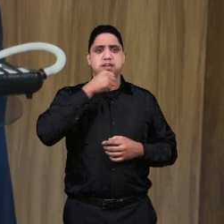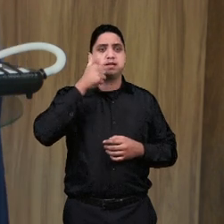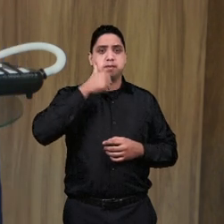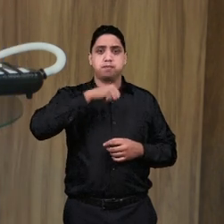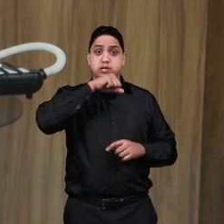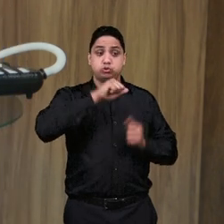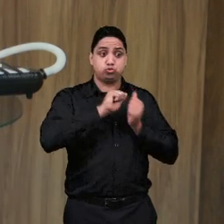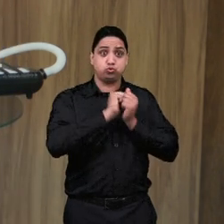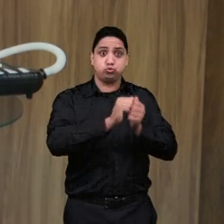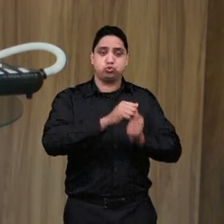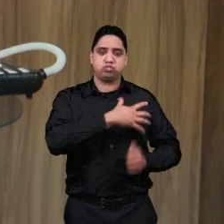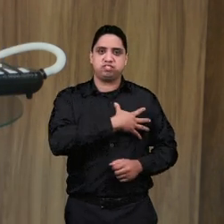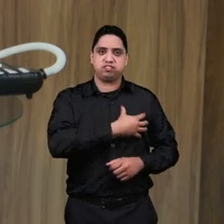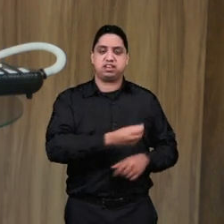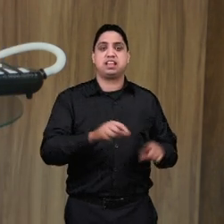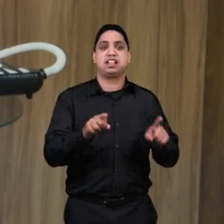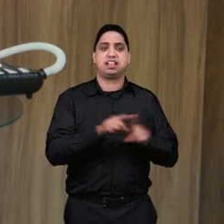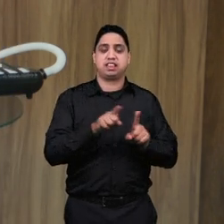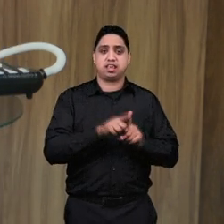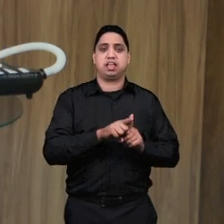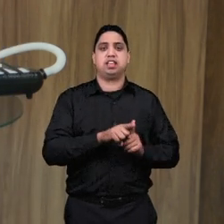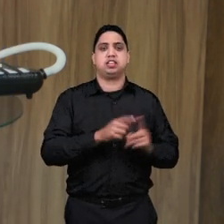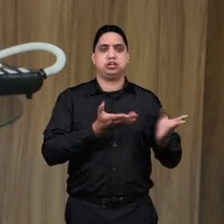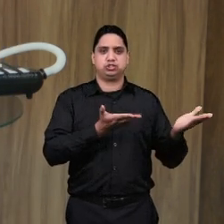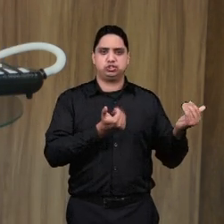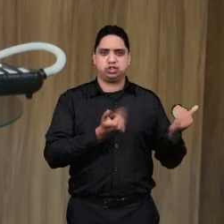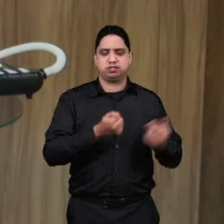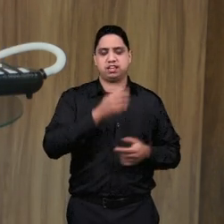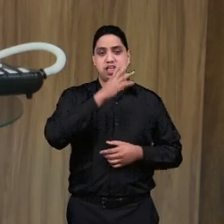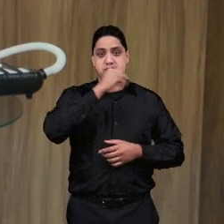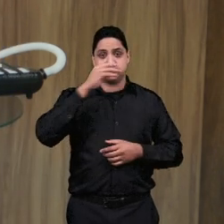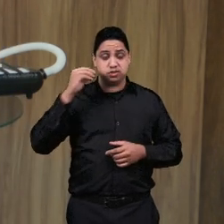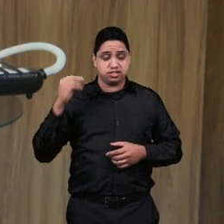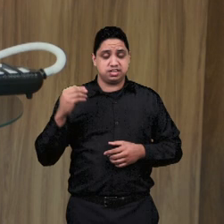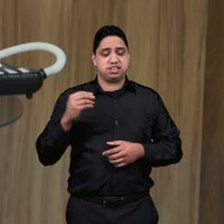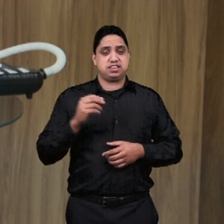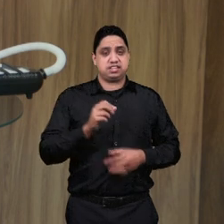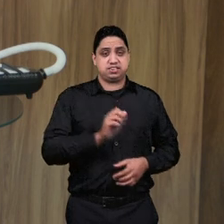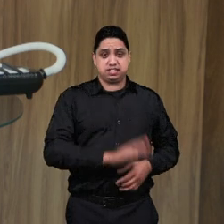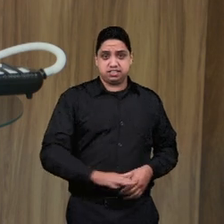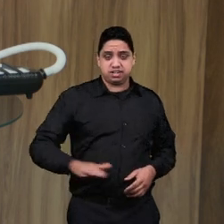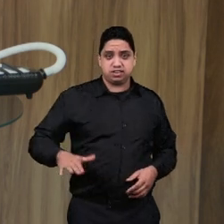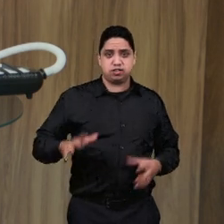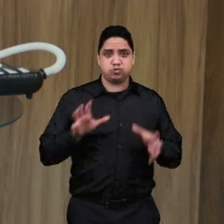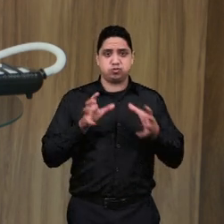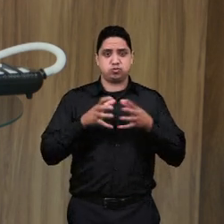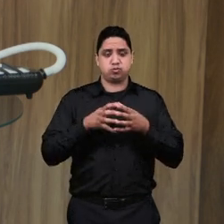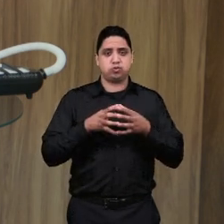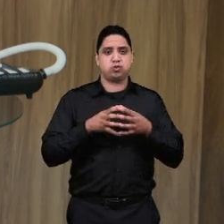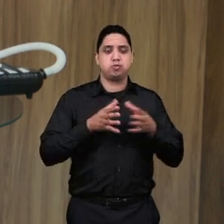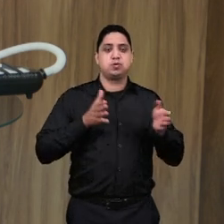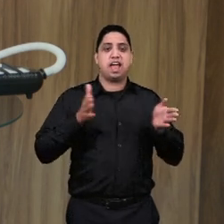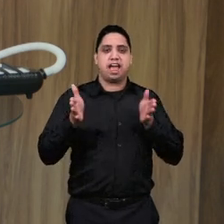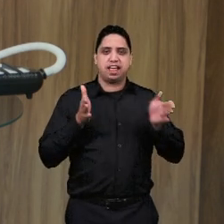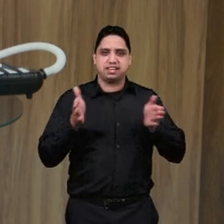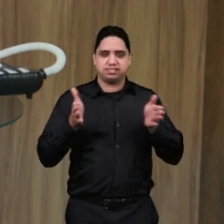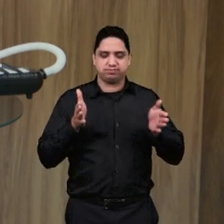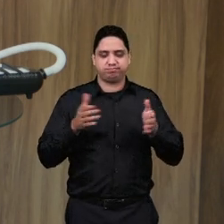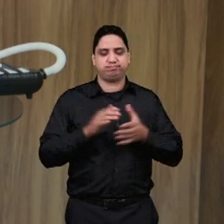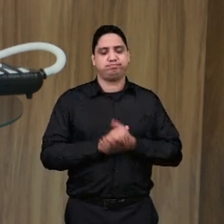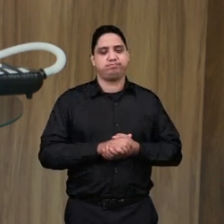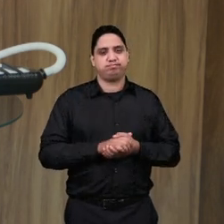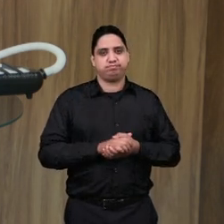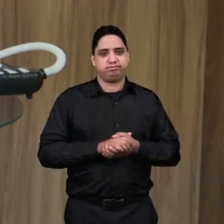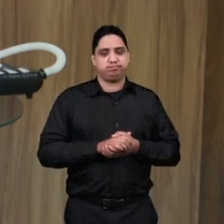jeunes adolescents et enfants du groupe d'accessibilité, un groupe qui